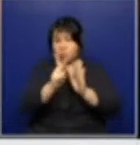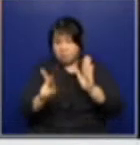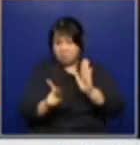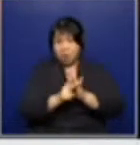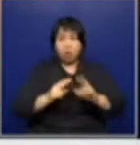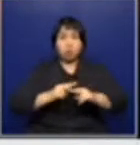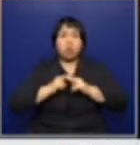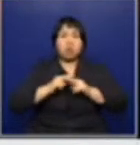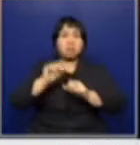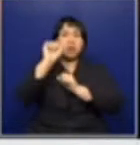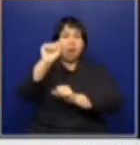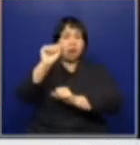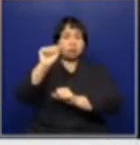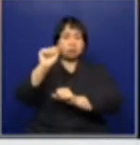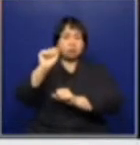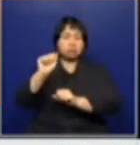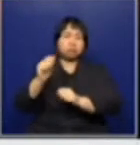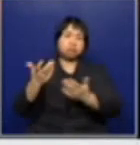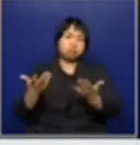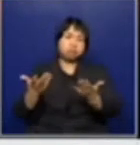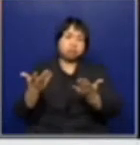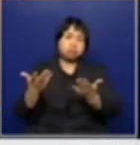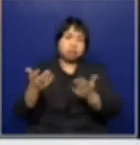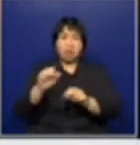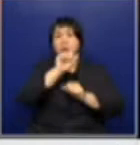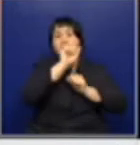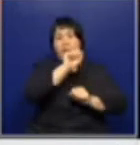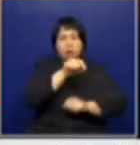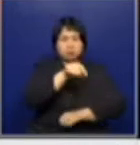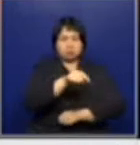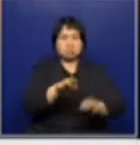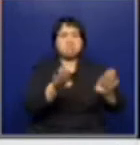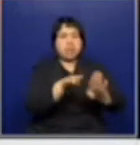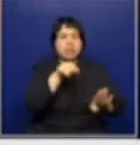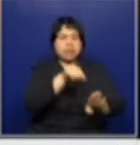องไปปิดเหมืองทองของเขา